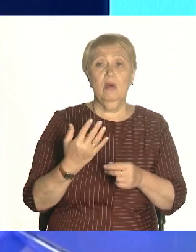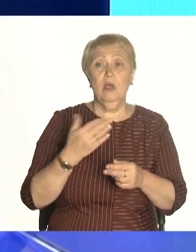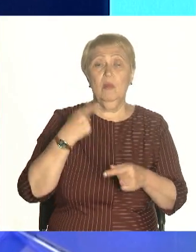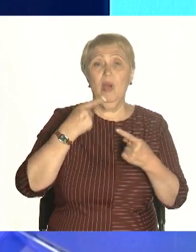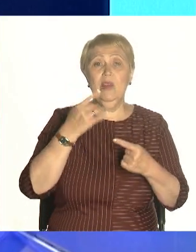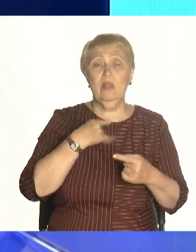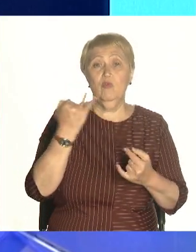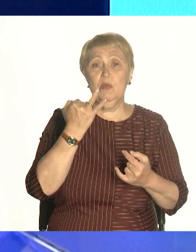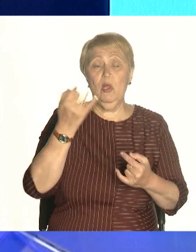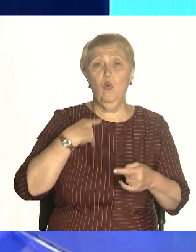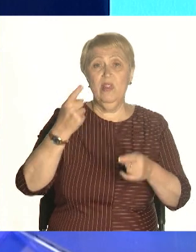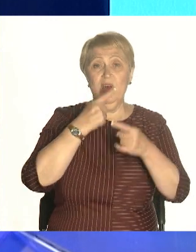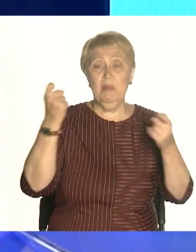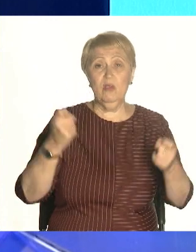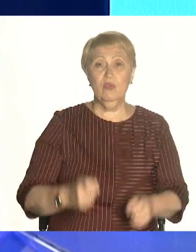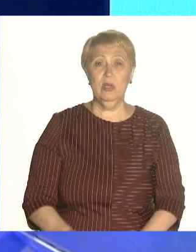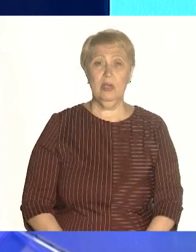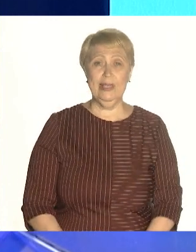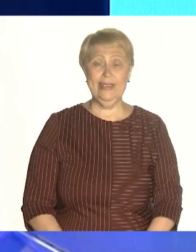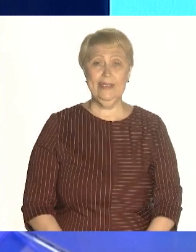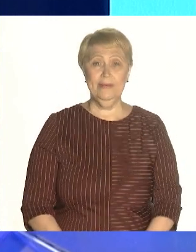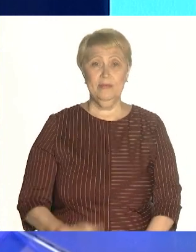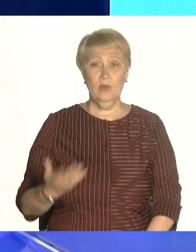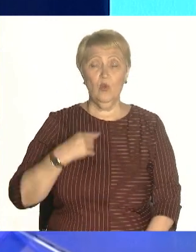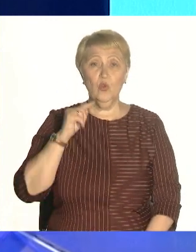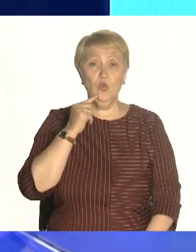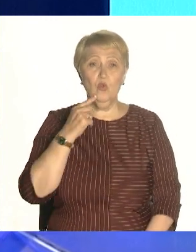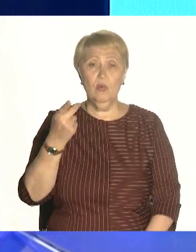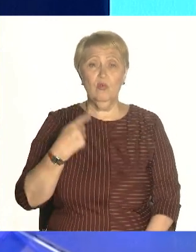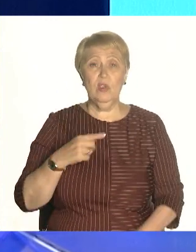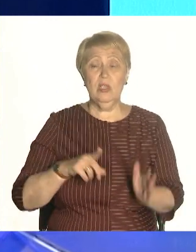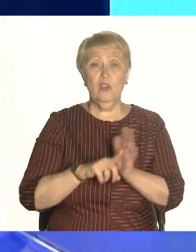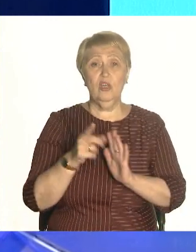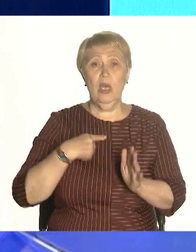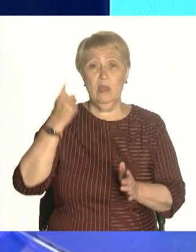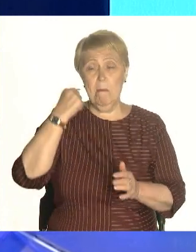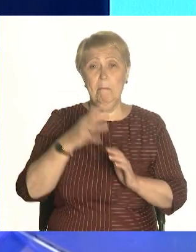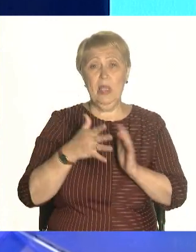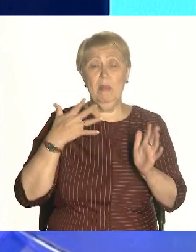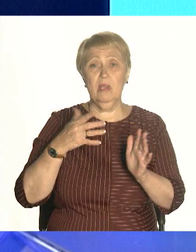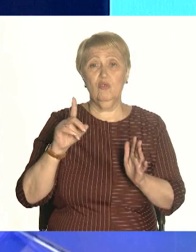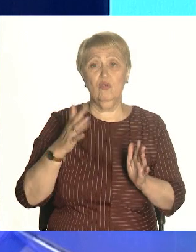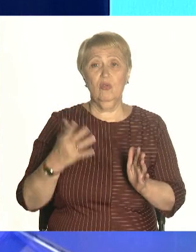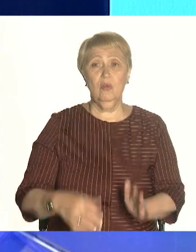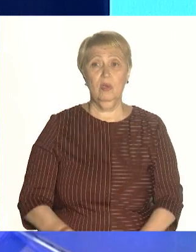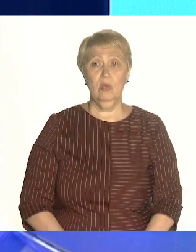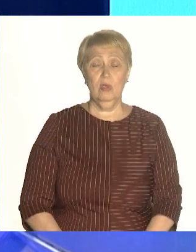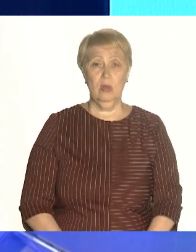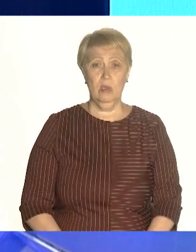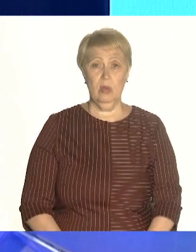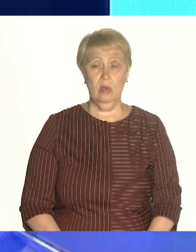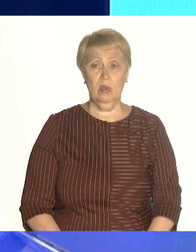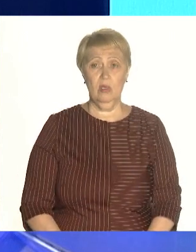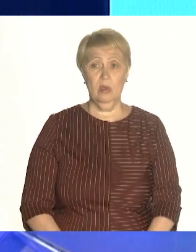сидит. И тут и все. И он с трудом начинает понимать, но себя как бы все равно надо к этому готовить. Потому что и